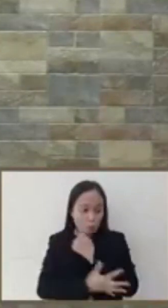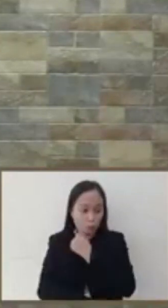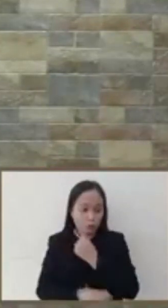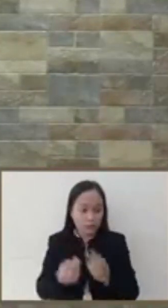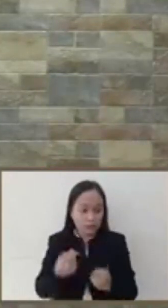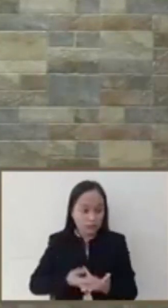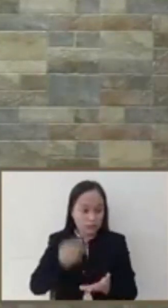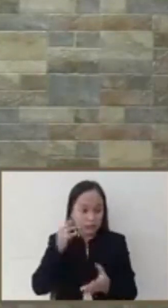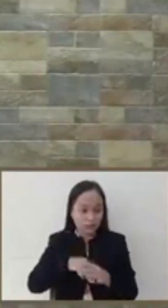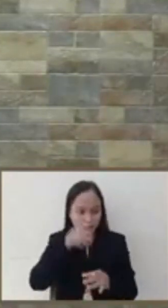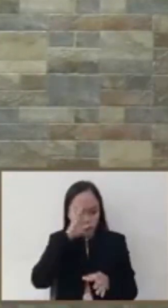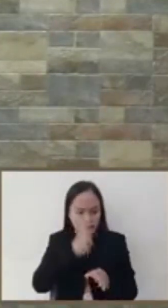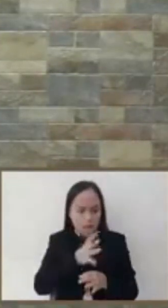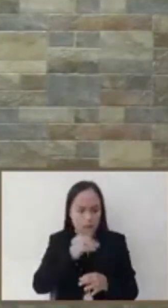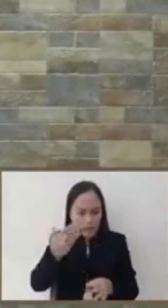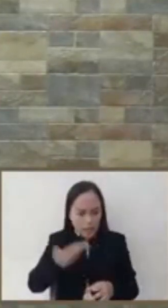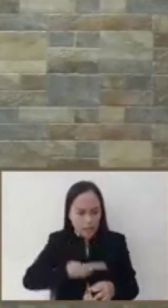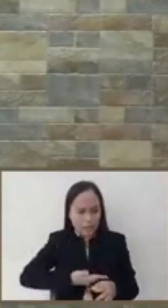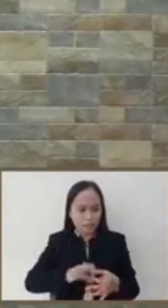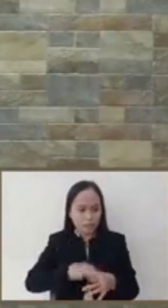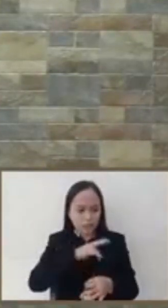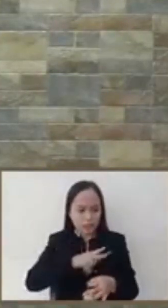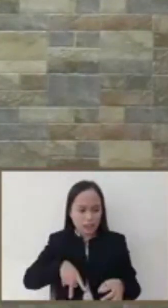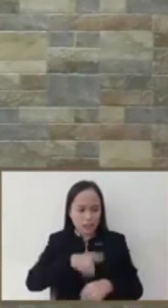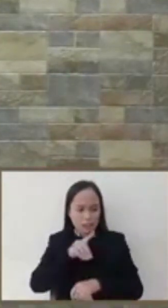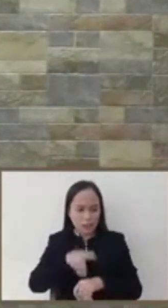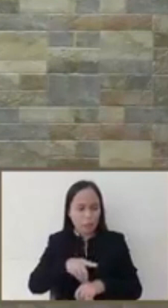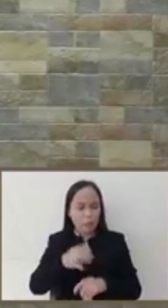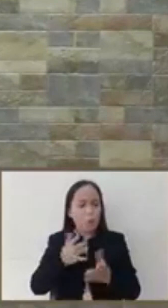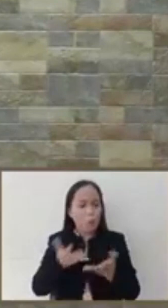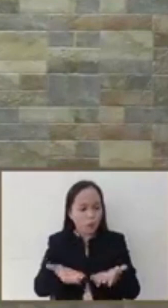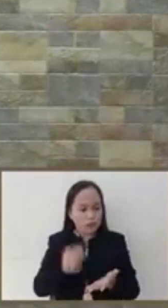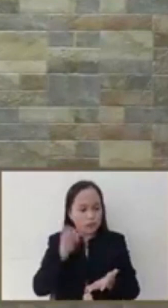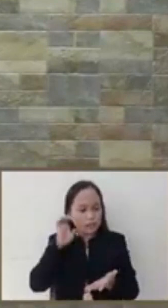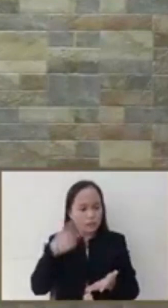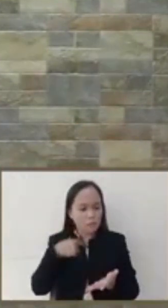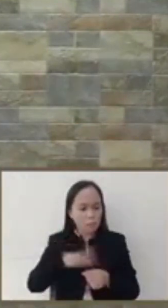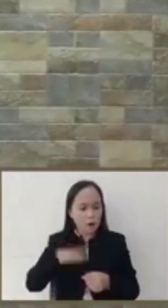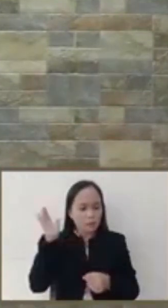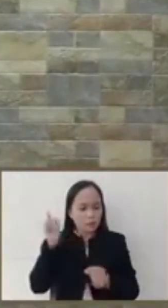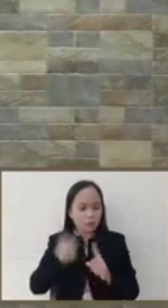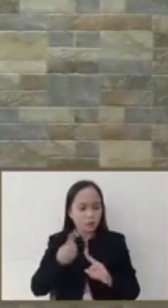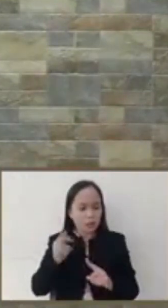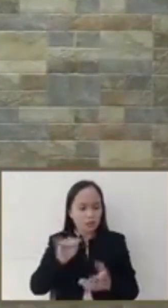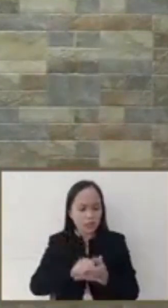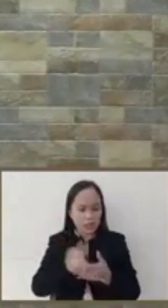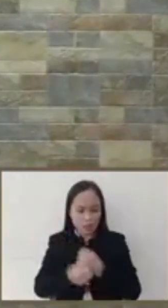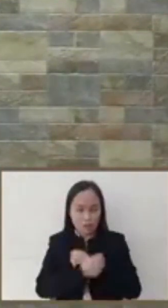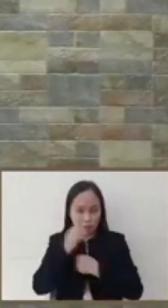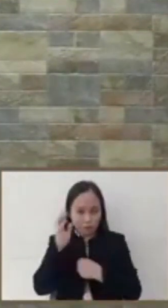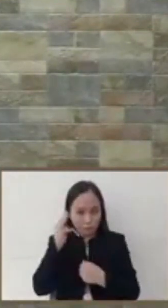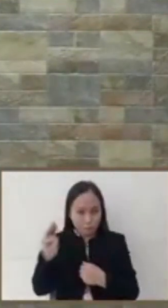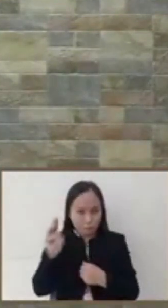faith and heirs of the kingdom which he hath promise to them that love Him? See?